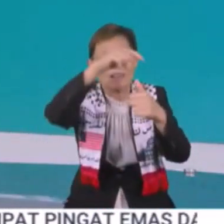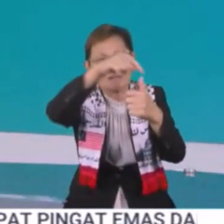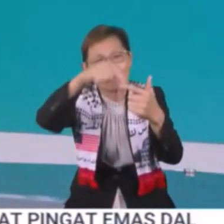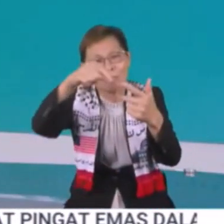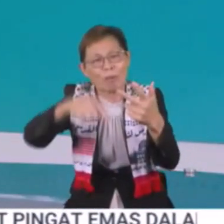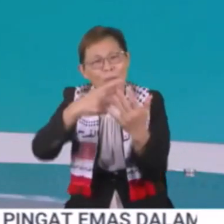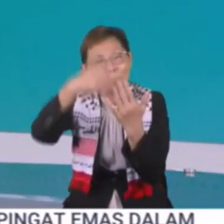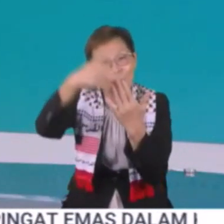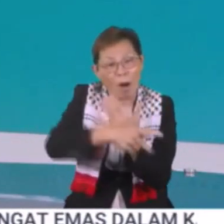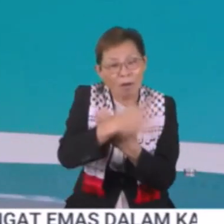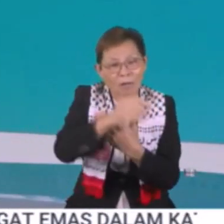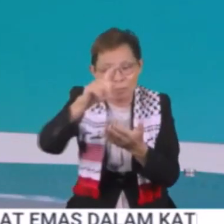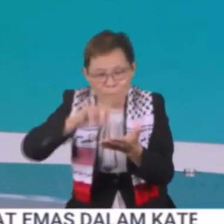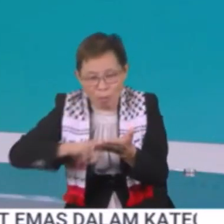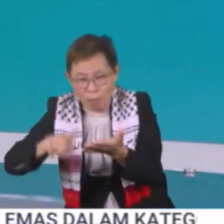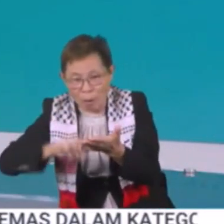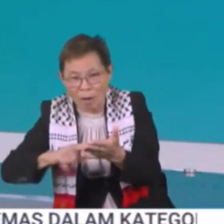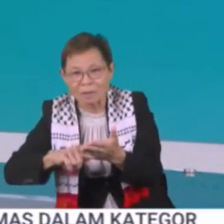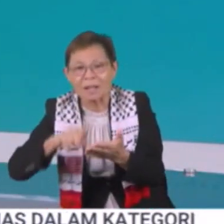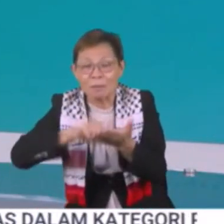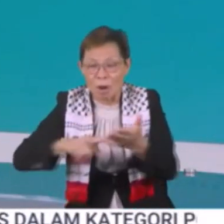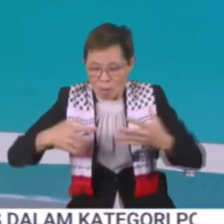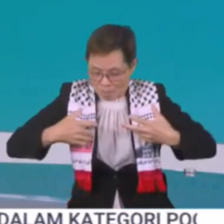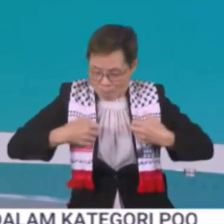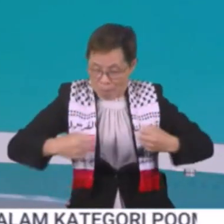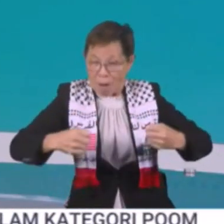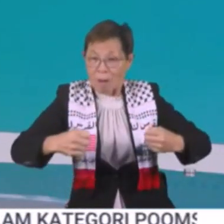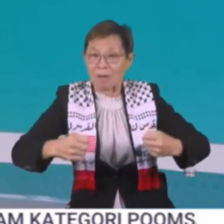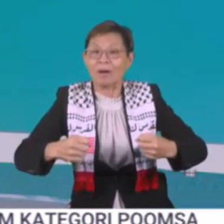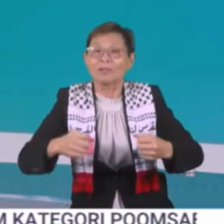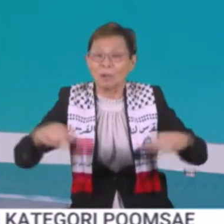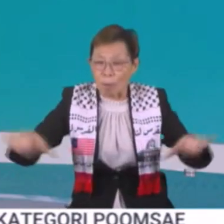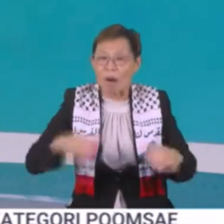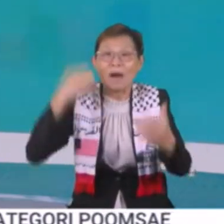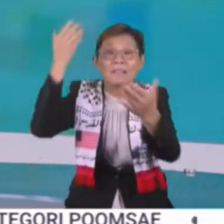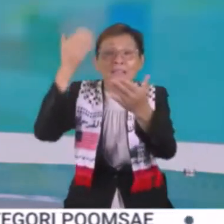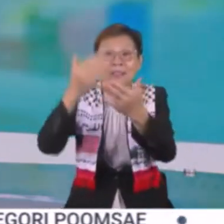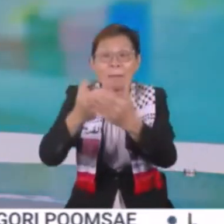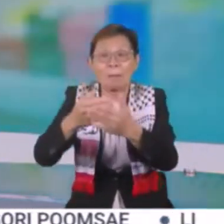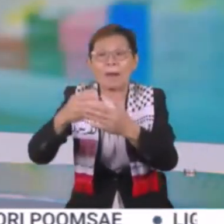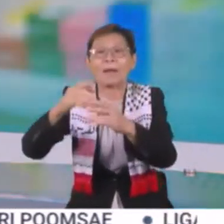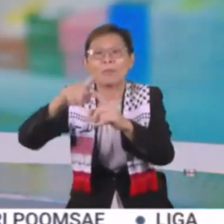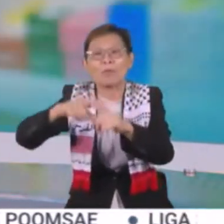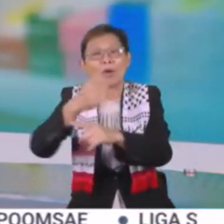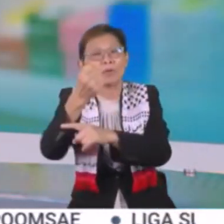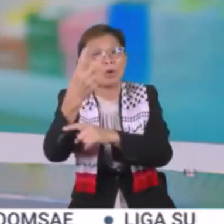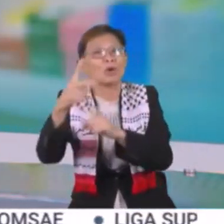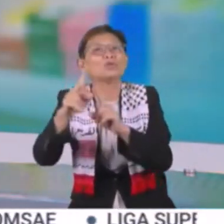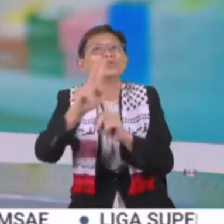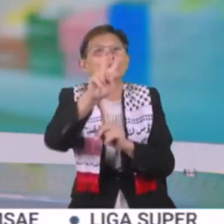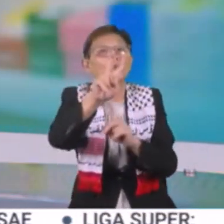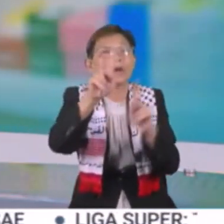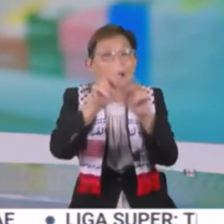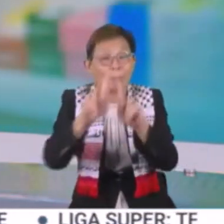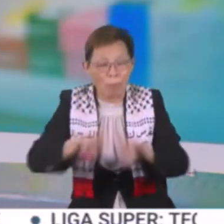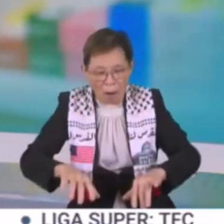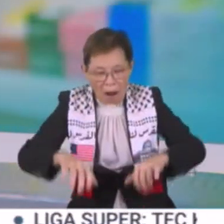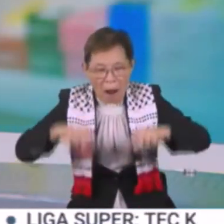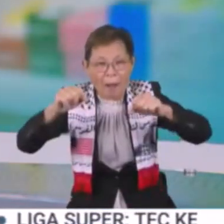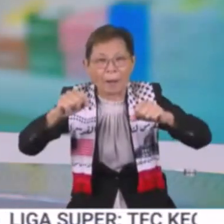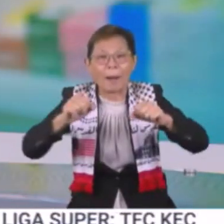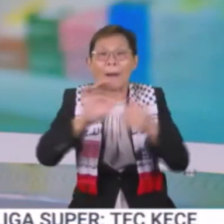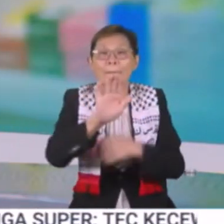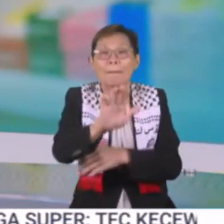Pelbagai program termasuk pemeriksaan serta saringan kesihatan dilaksana hingga akhir tahun ini di dua kampung angkat madani